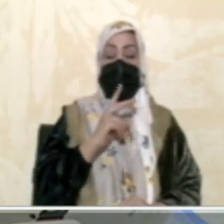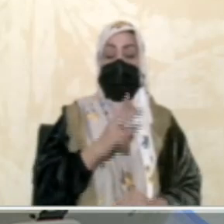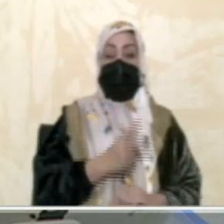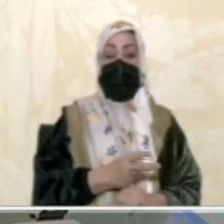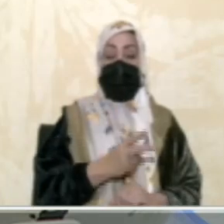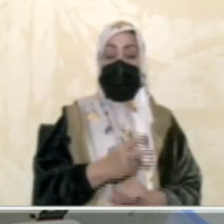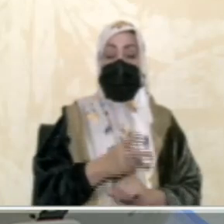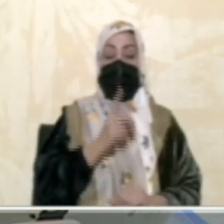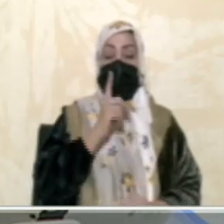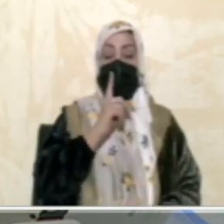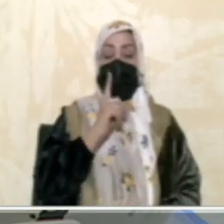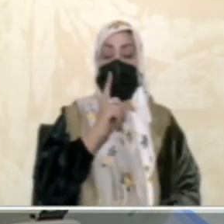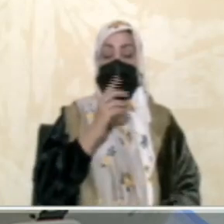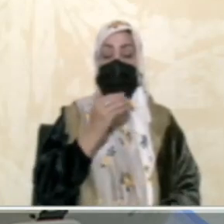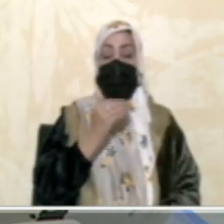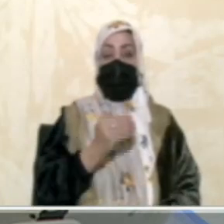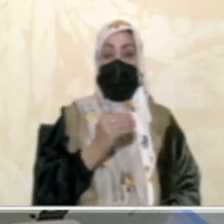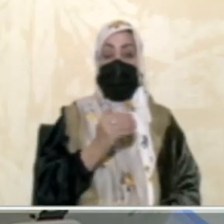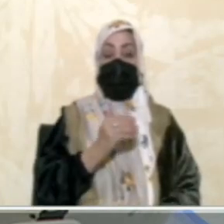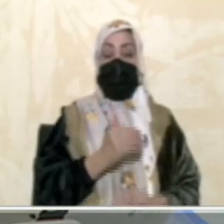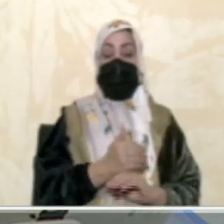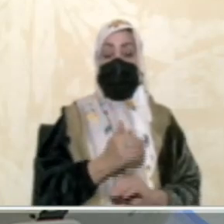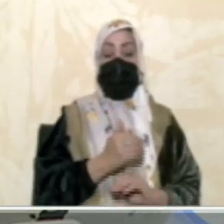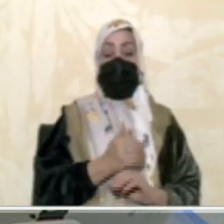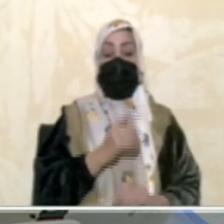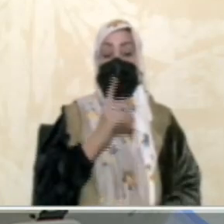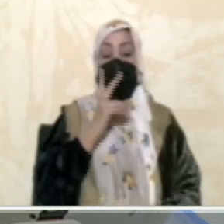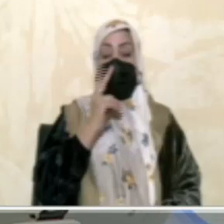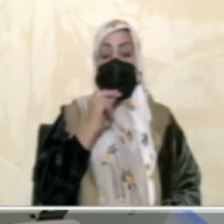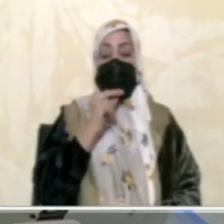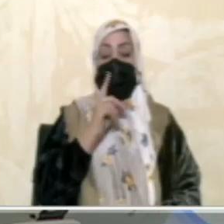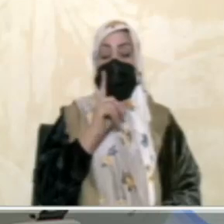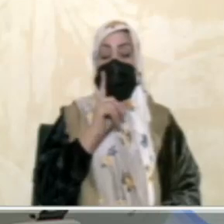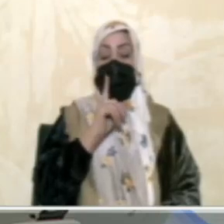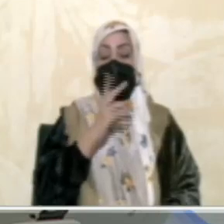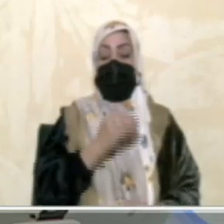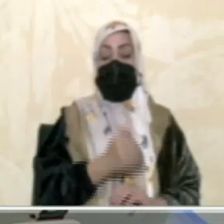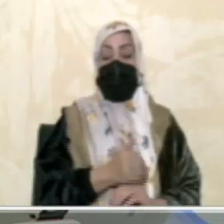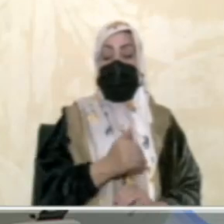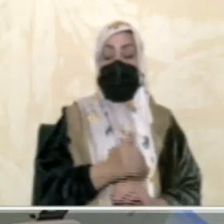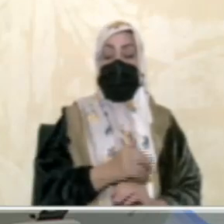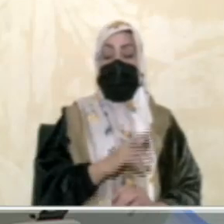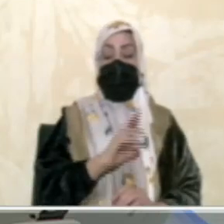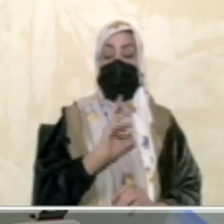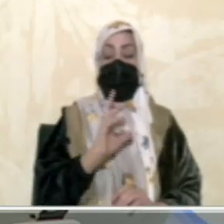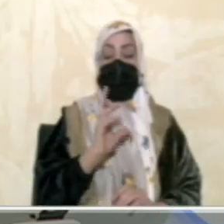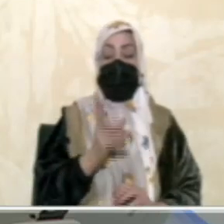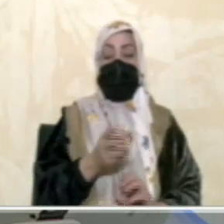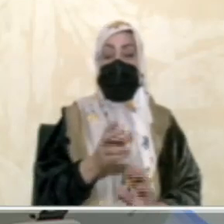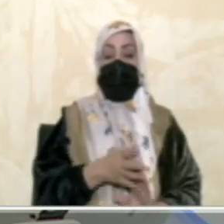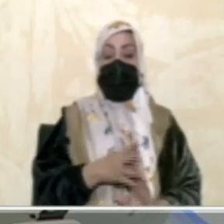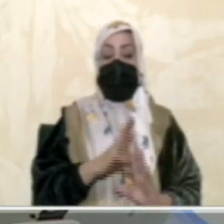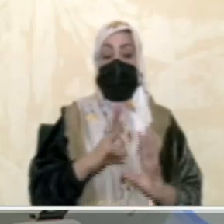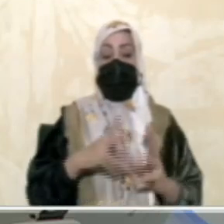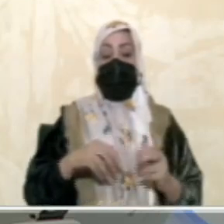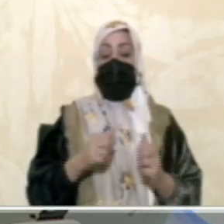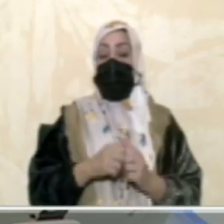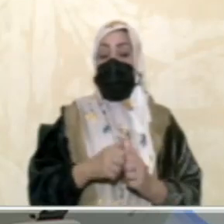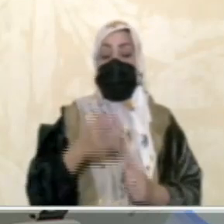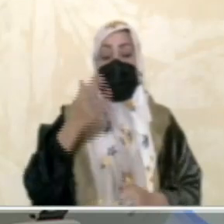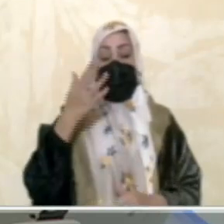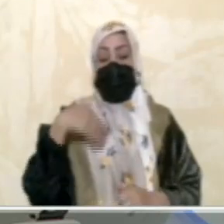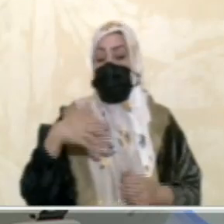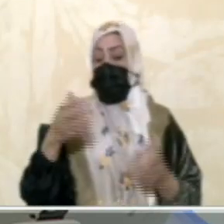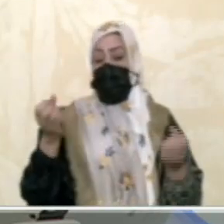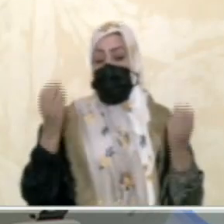وخالته ابيه وخاله امه وان علت كلهم من المحارم كلهم ميناء المحارب فانت مثلا